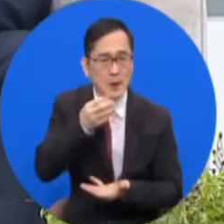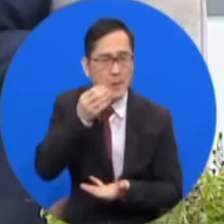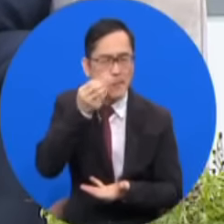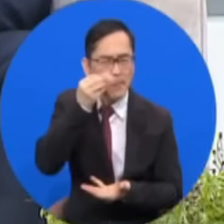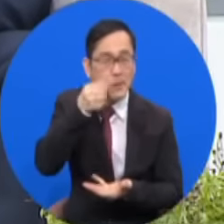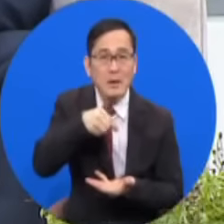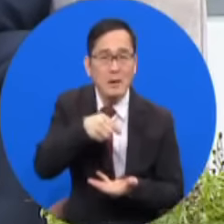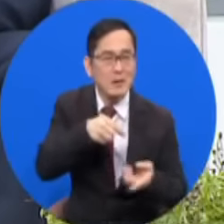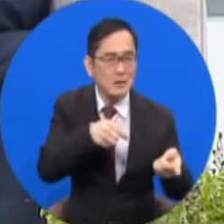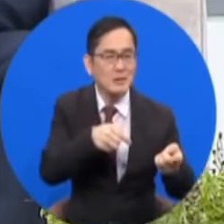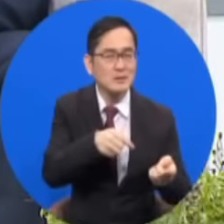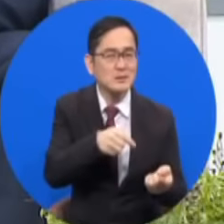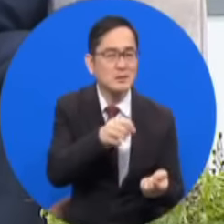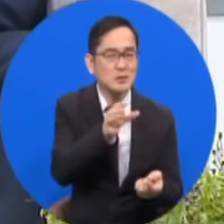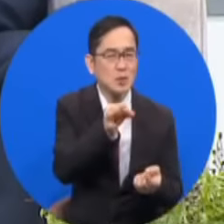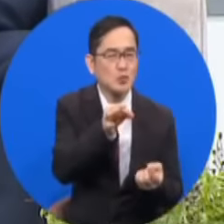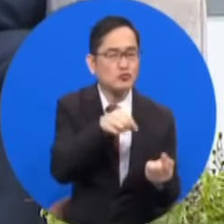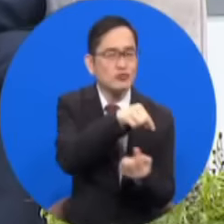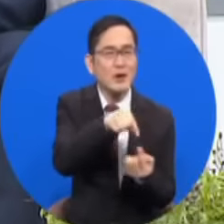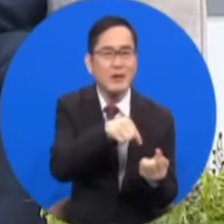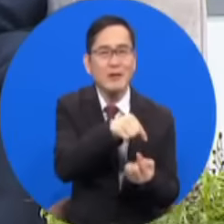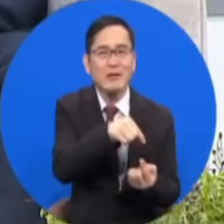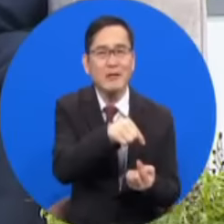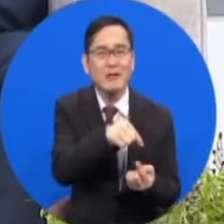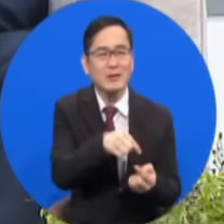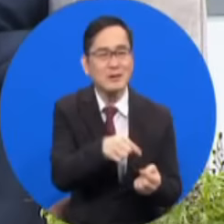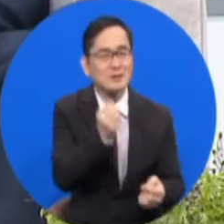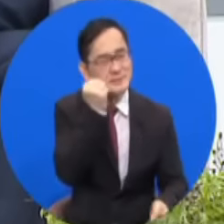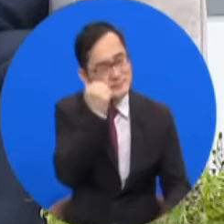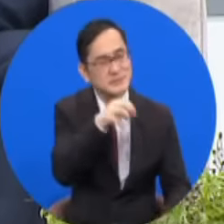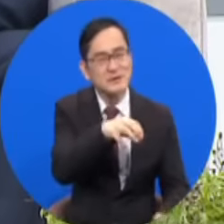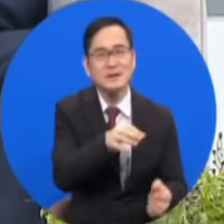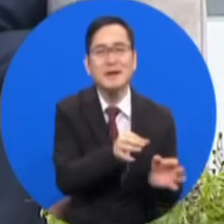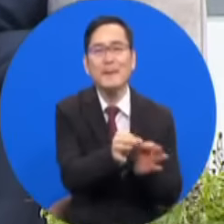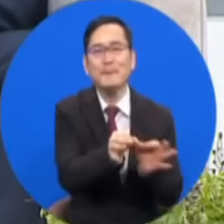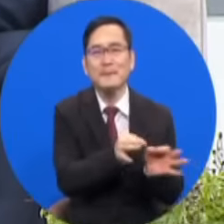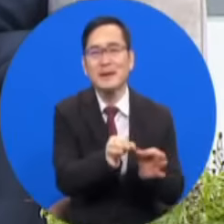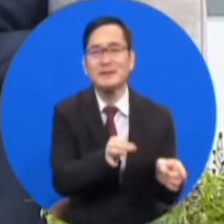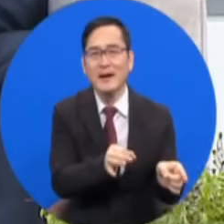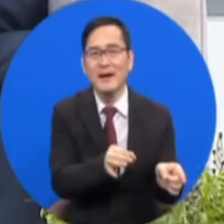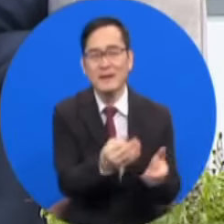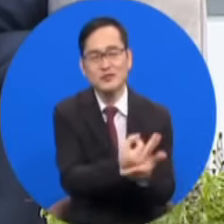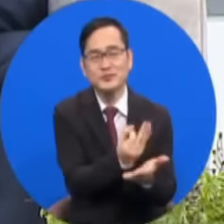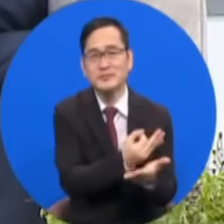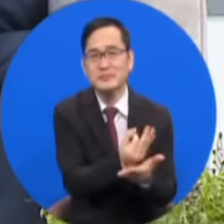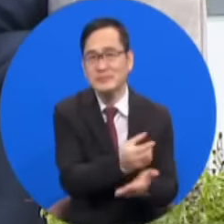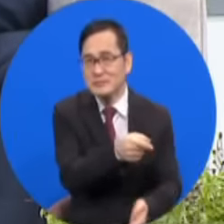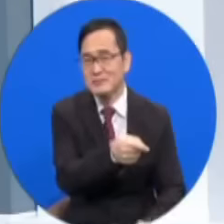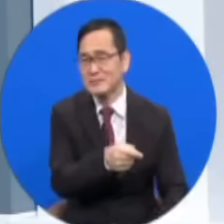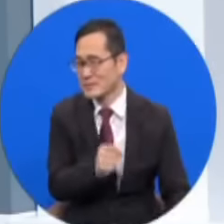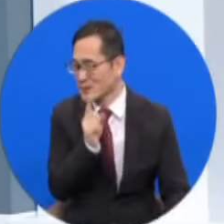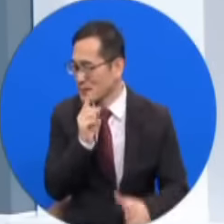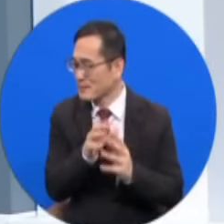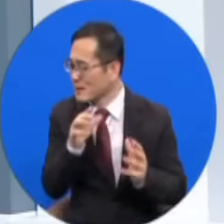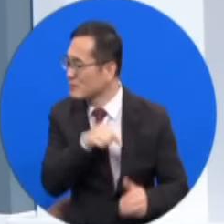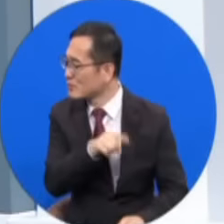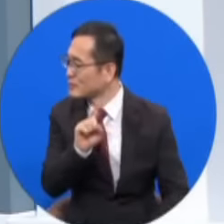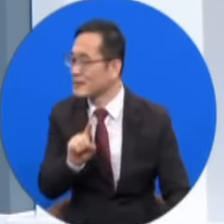숙소에 투자하면서 수익을 벌고 있었다면 좀 비슷한 논란도 일 것 같은데 어떻게 보십니까 그렇습니다 일단은 뭐